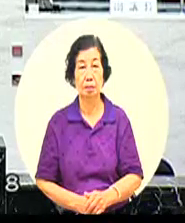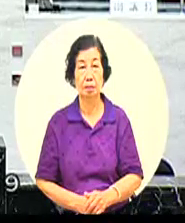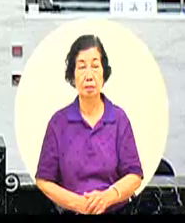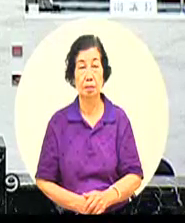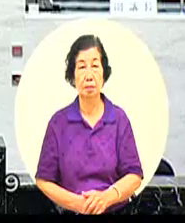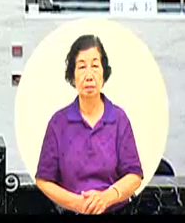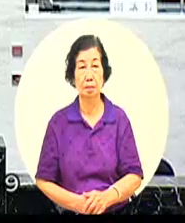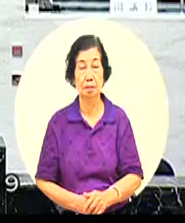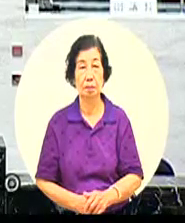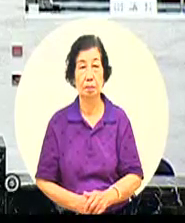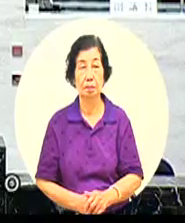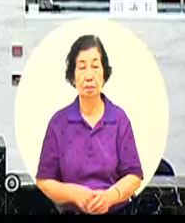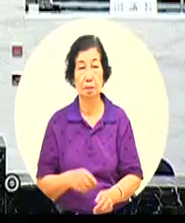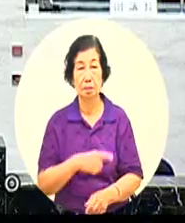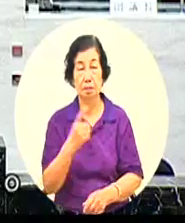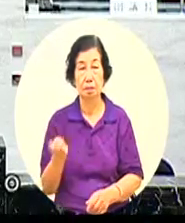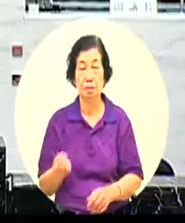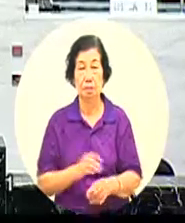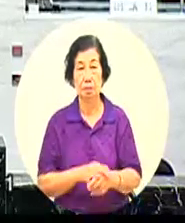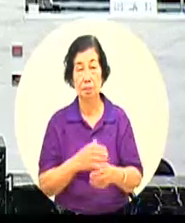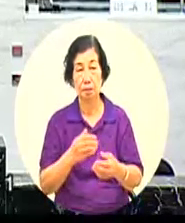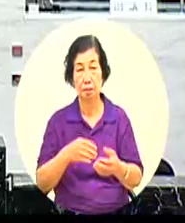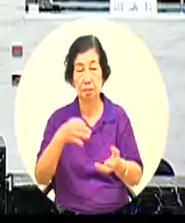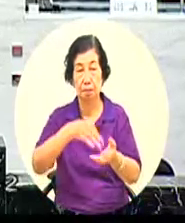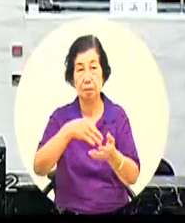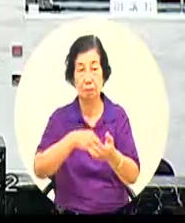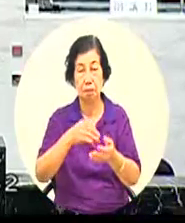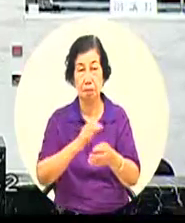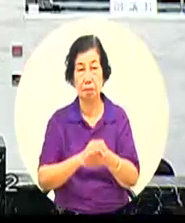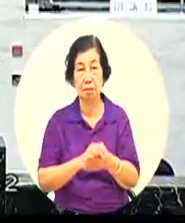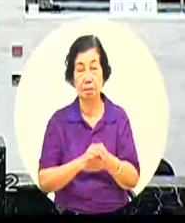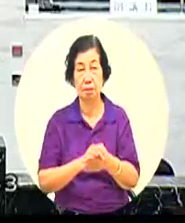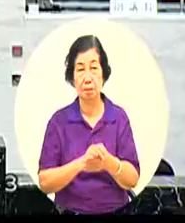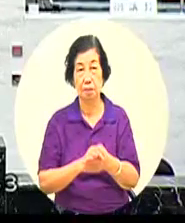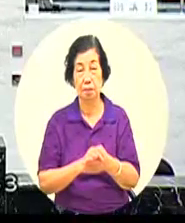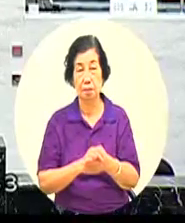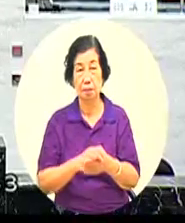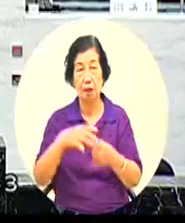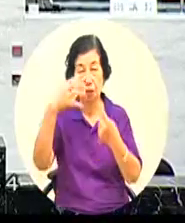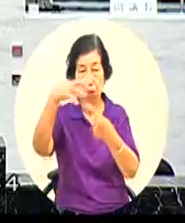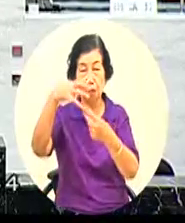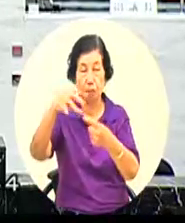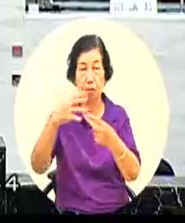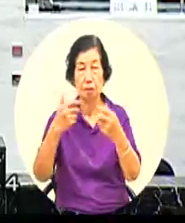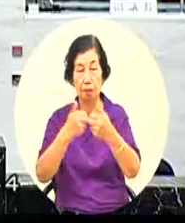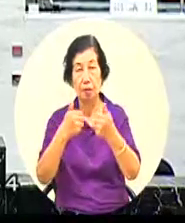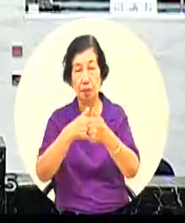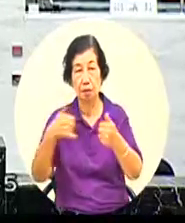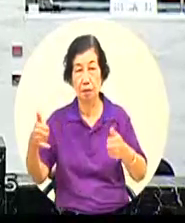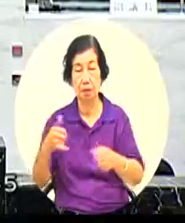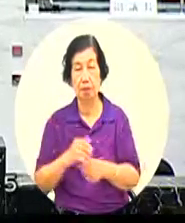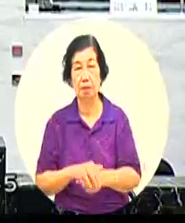接下来我们请下一位登记质询的钟胜友议员。